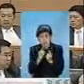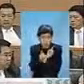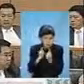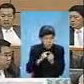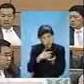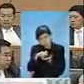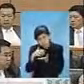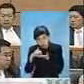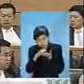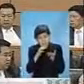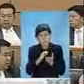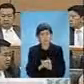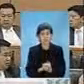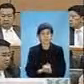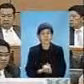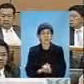ทราบ